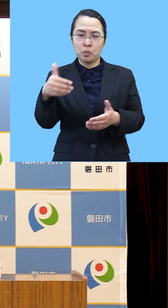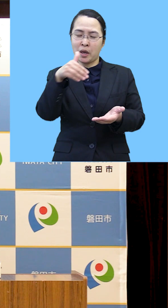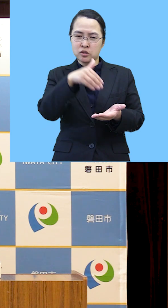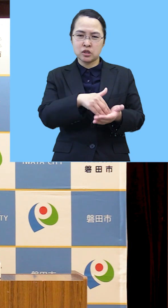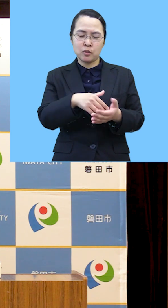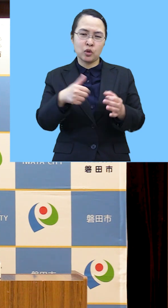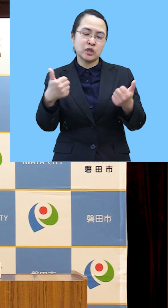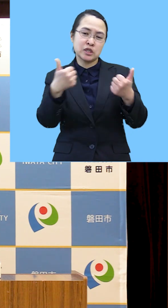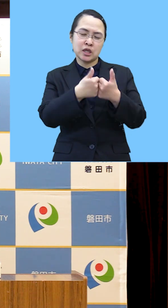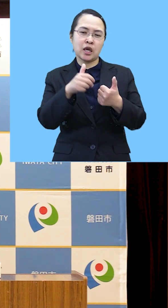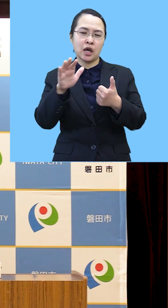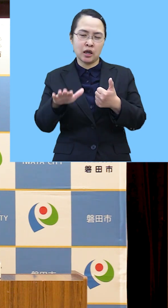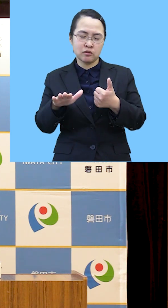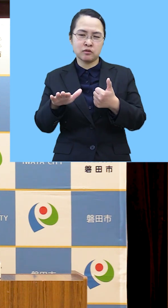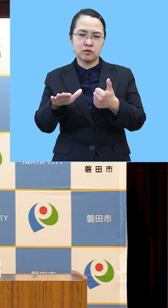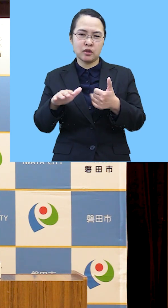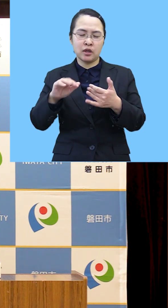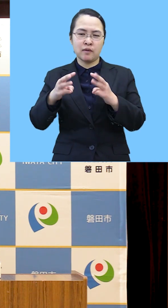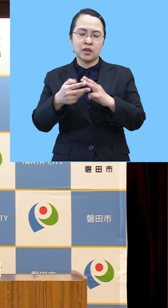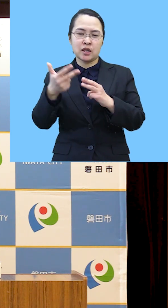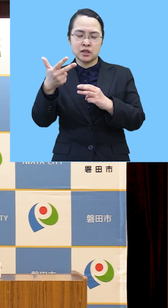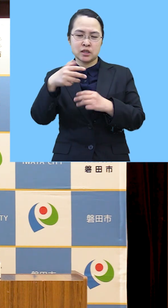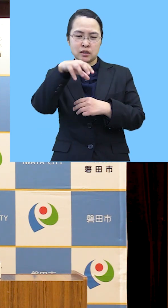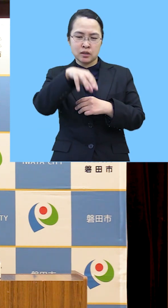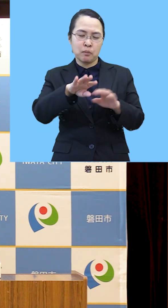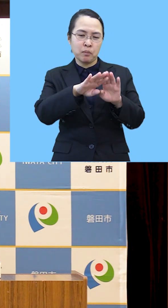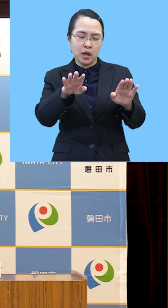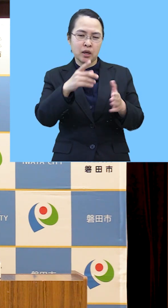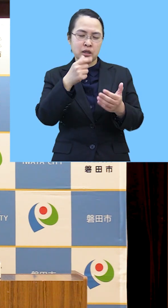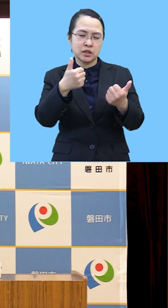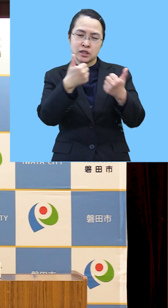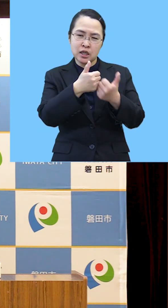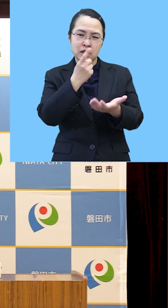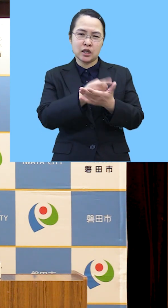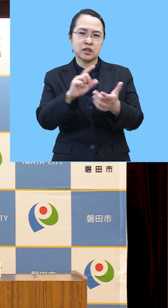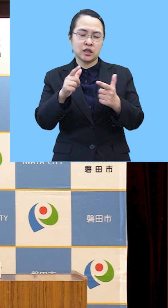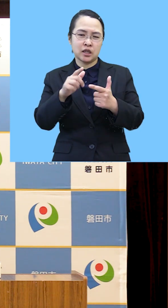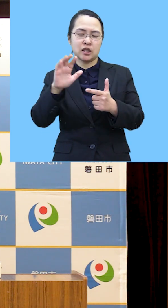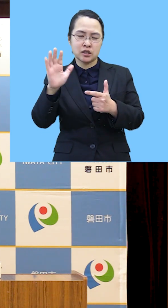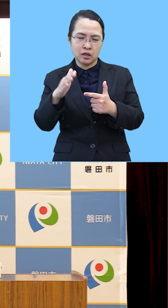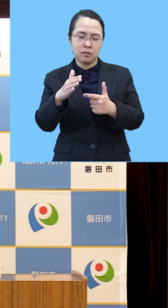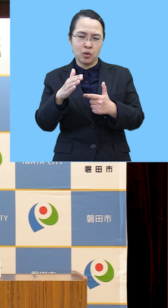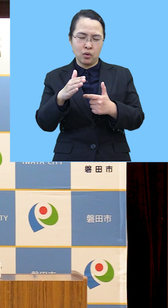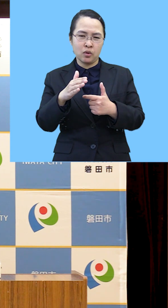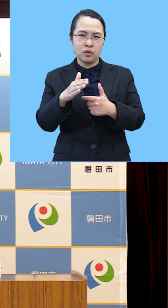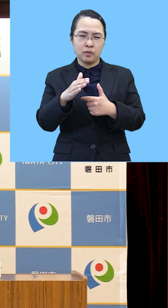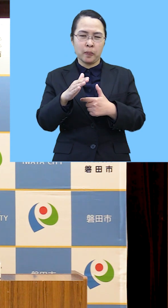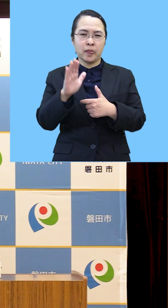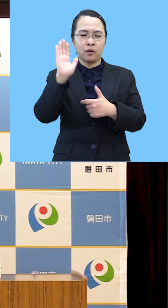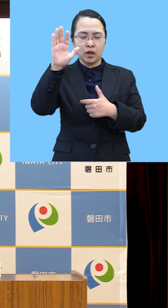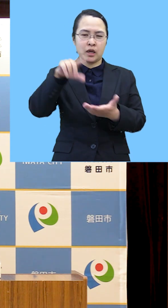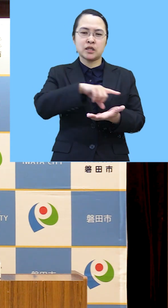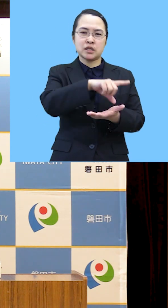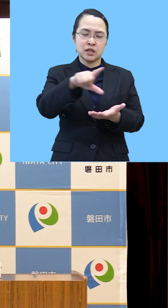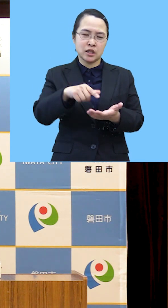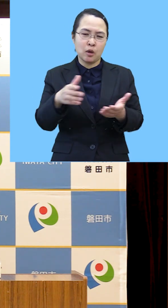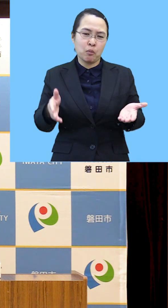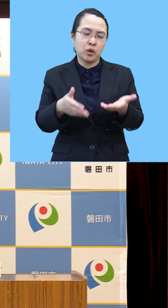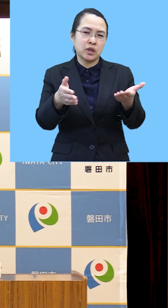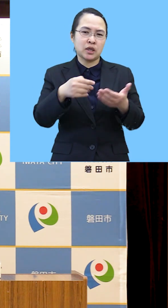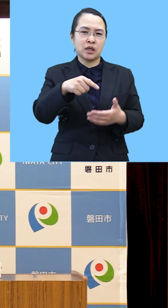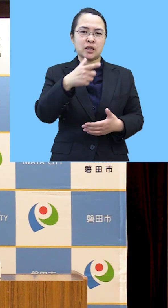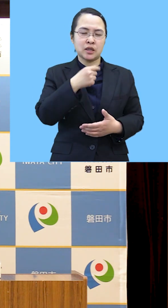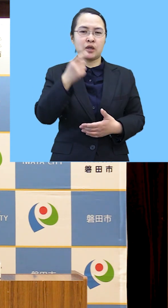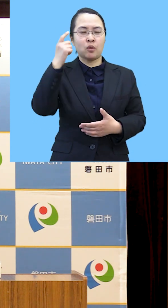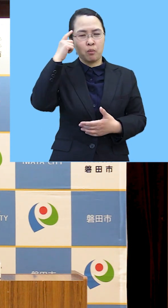ので、磐田でやる試合ばかりではありませんが、しっかりこのホストゲームになっている試合は地域で盛り上げていきたい